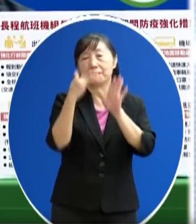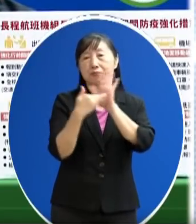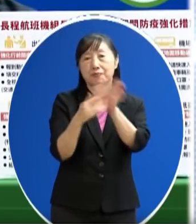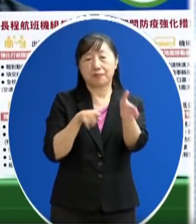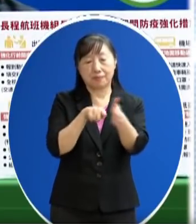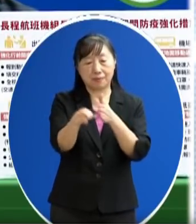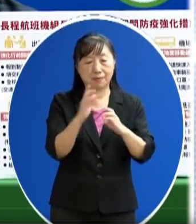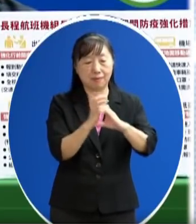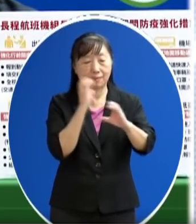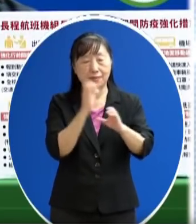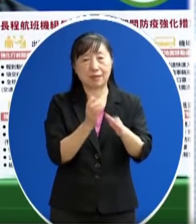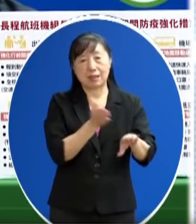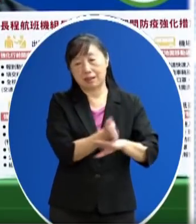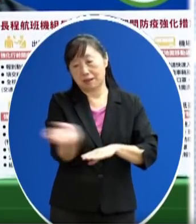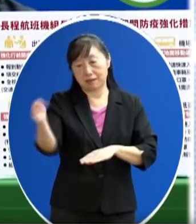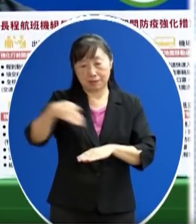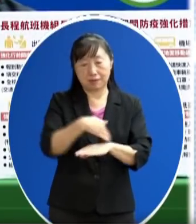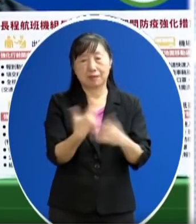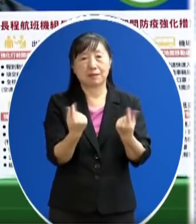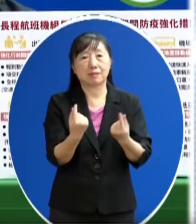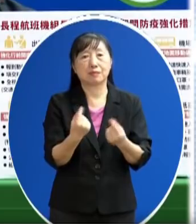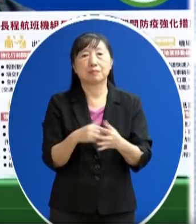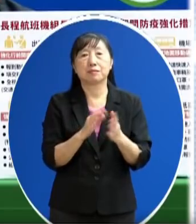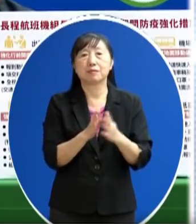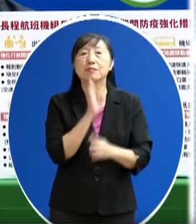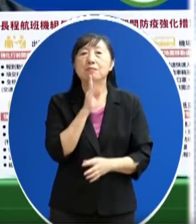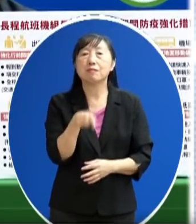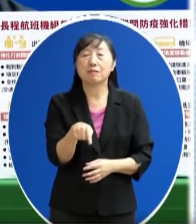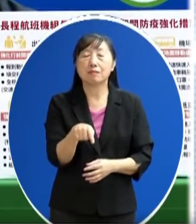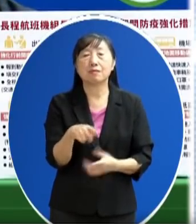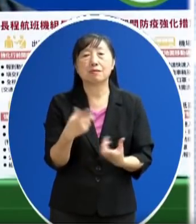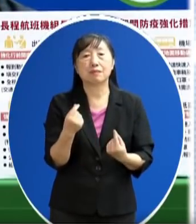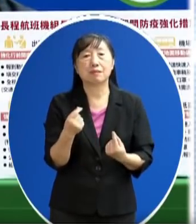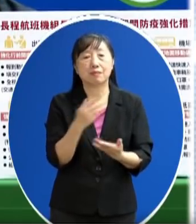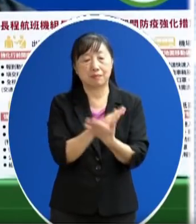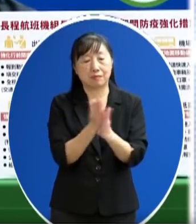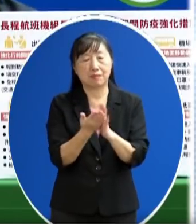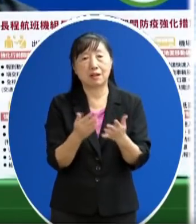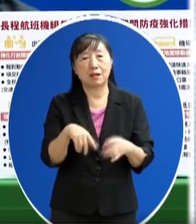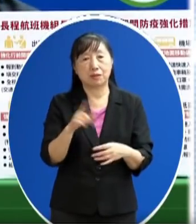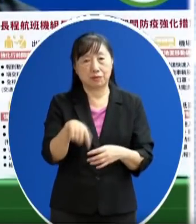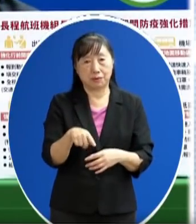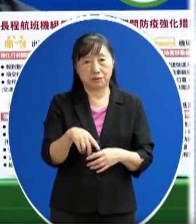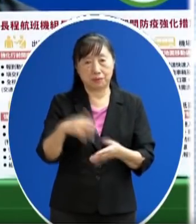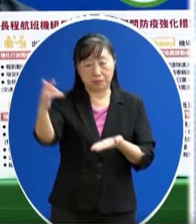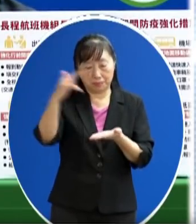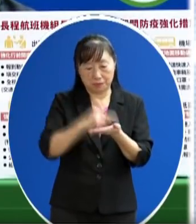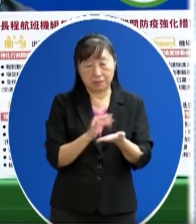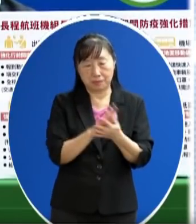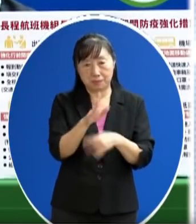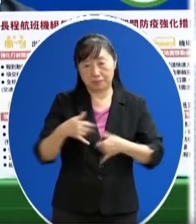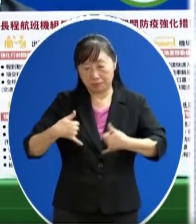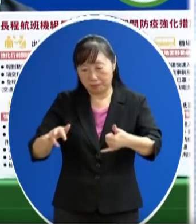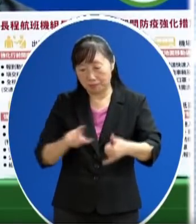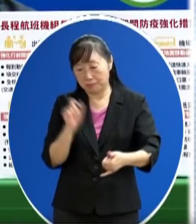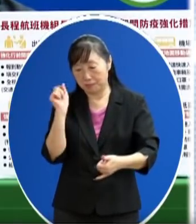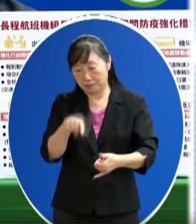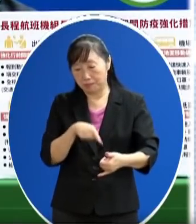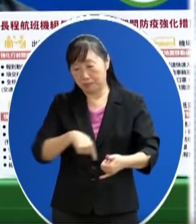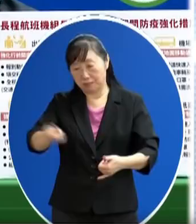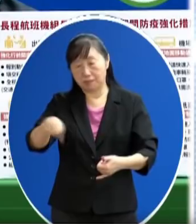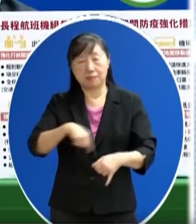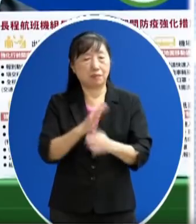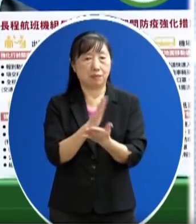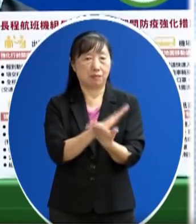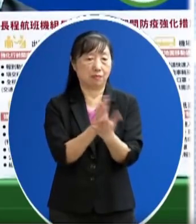送，那抵台之后要快速通关等等的都有做，那这段时间我们就是监